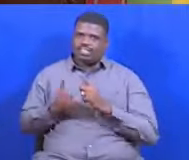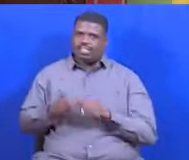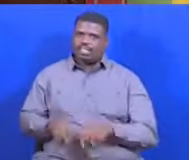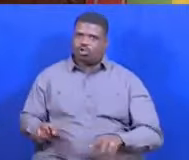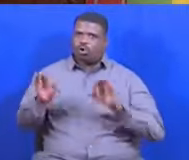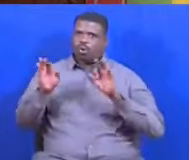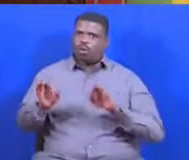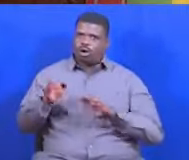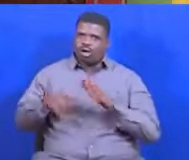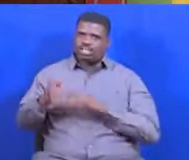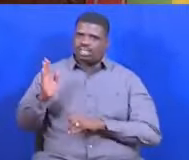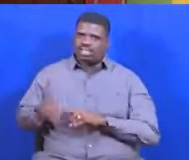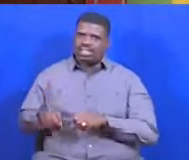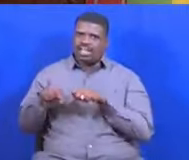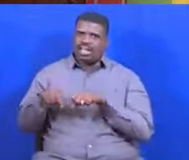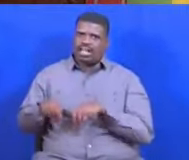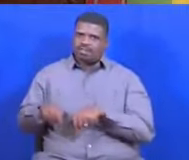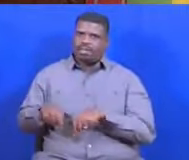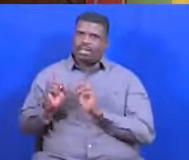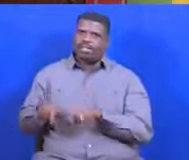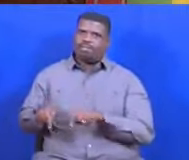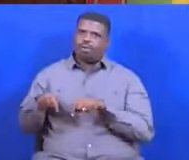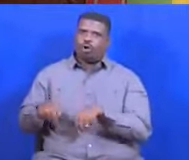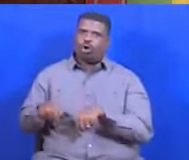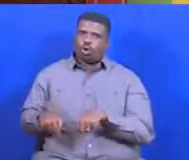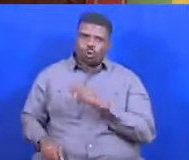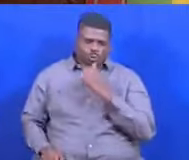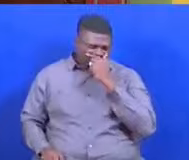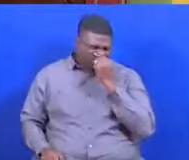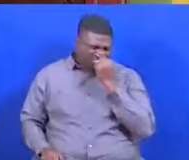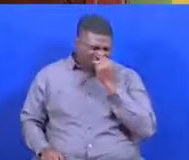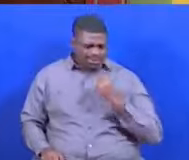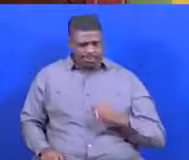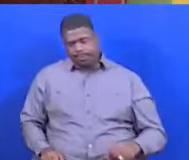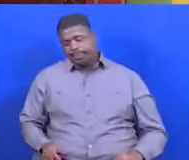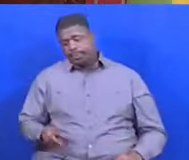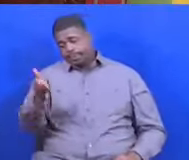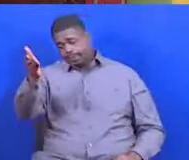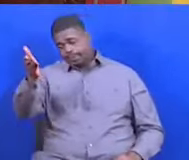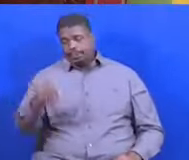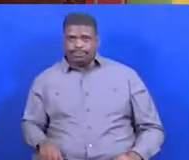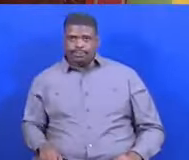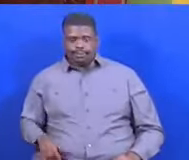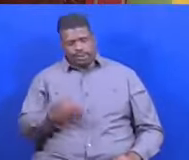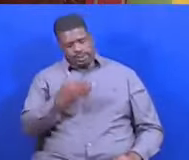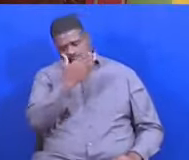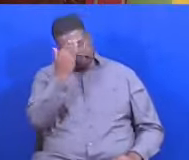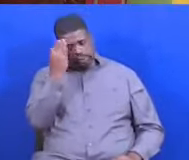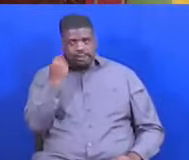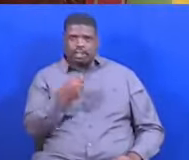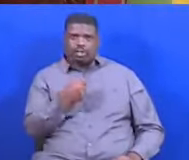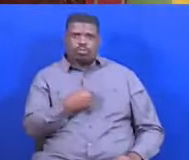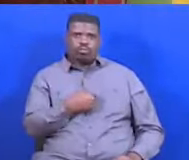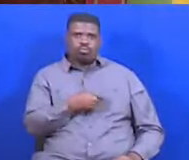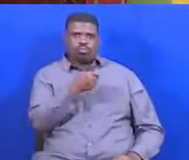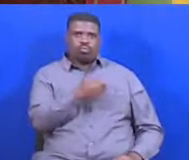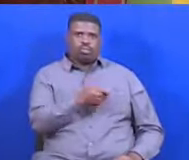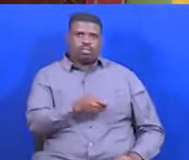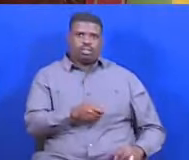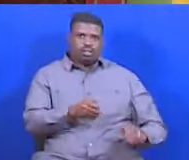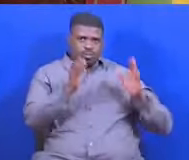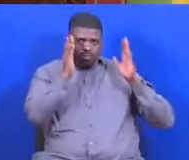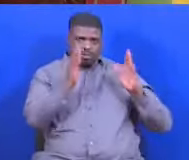bora zaidi ya hapa ilipo. Mheshimiwa Spika, lakini nisahau kumpongeza